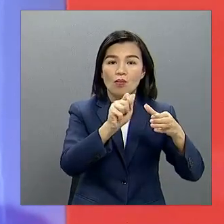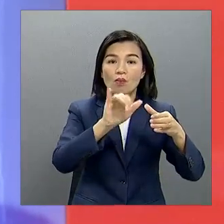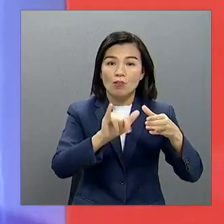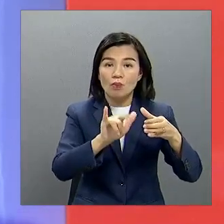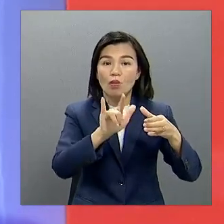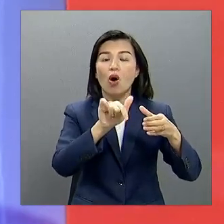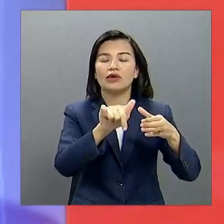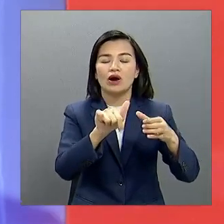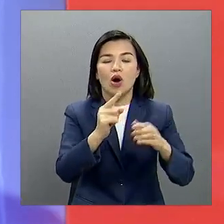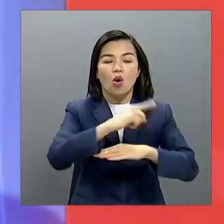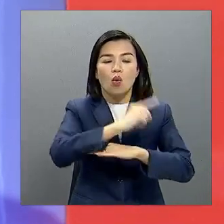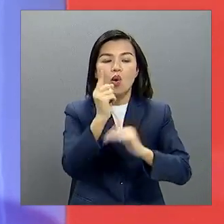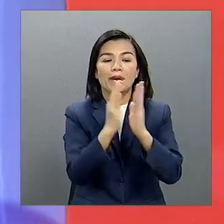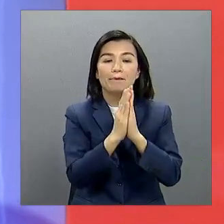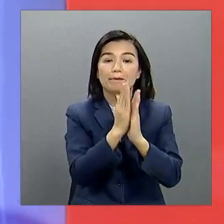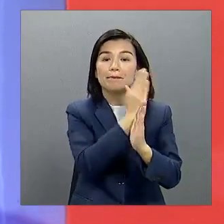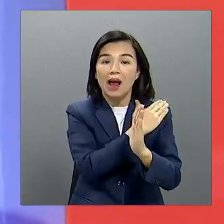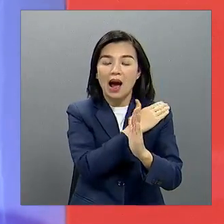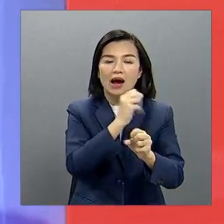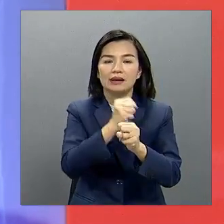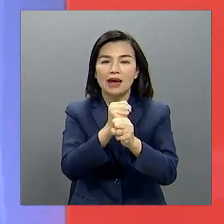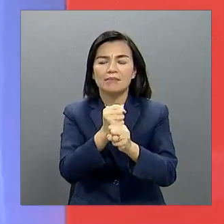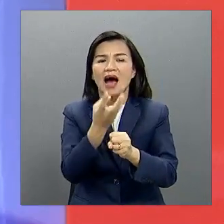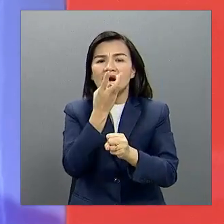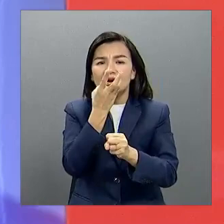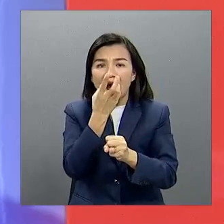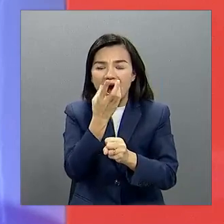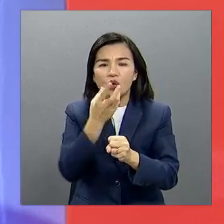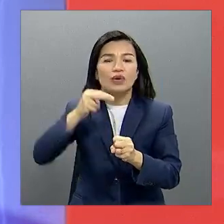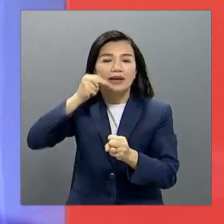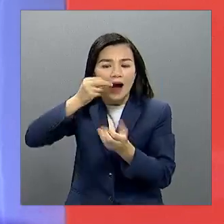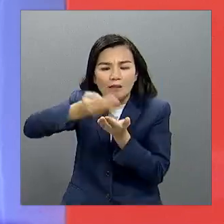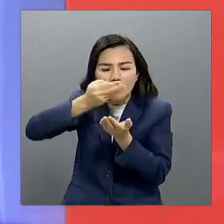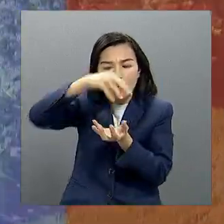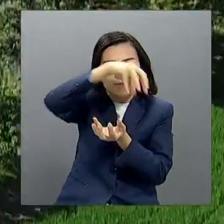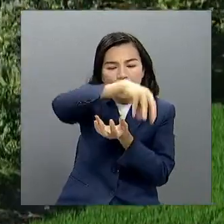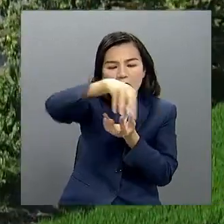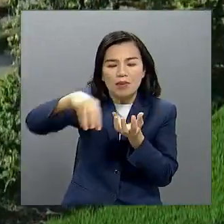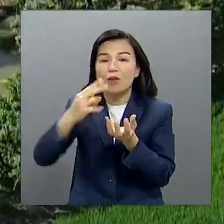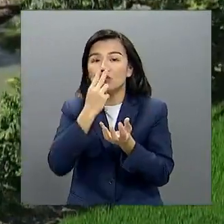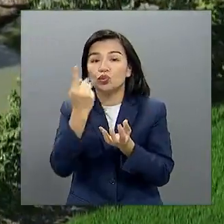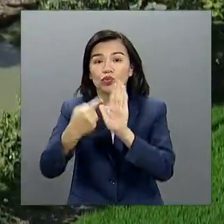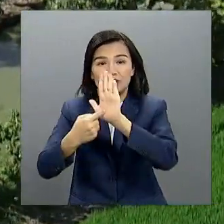ไปถึงทำข้าวแช่ครับอันนี้ก็ถือว่าเป็นเอกลักษณ์อย่างหนึ่งของชาวมอญเหมือนกันครับ